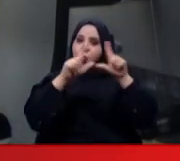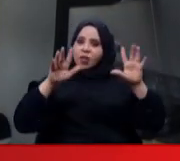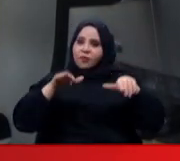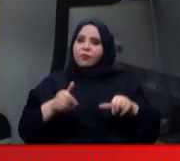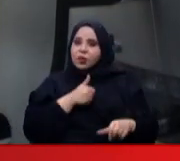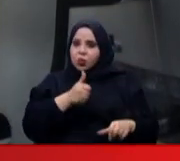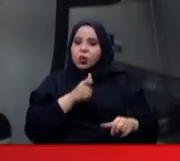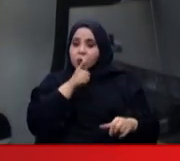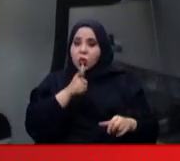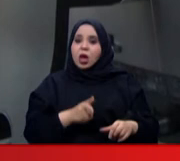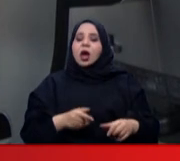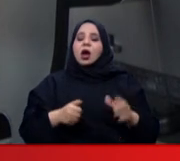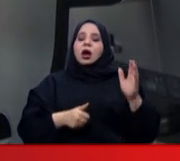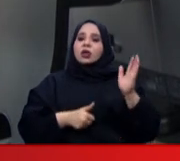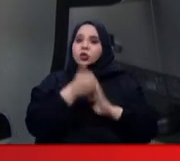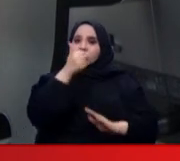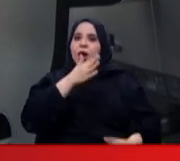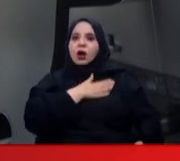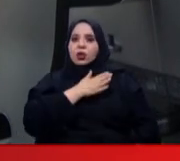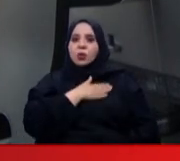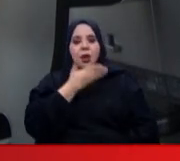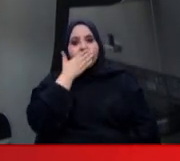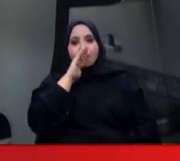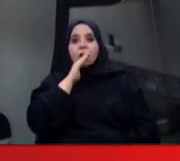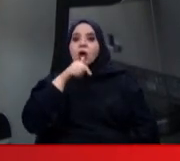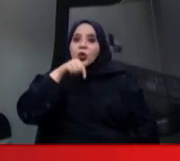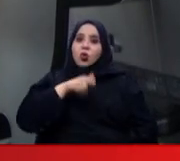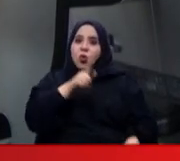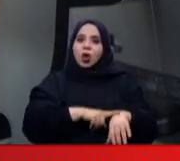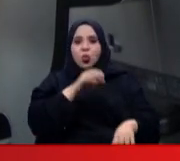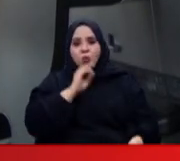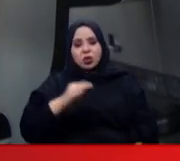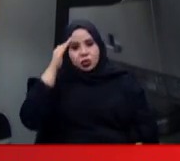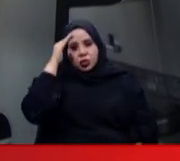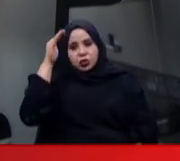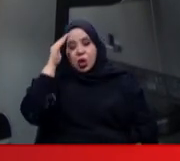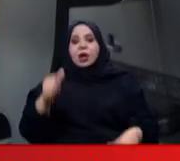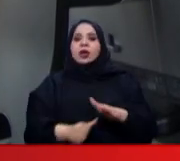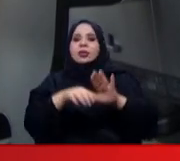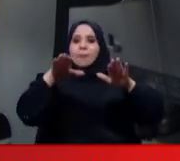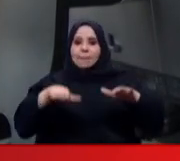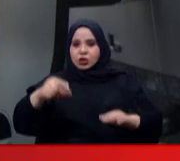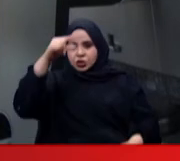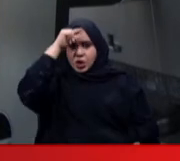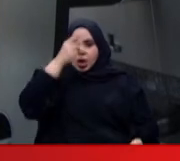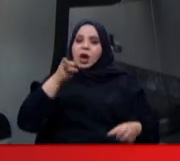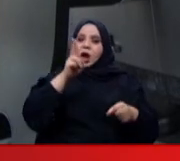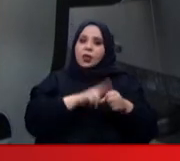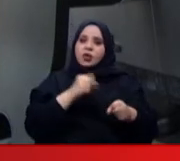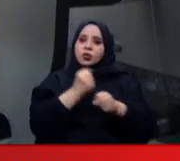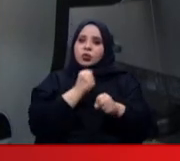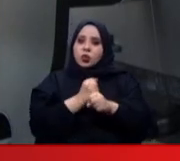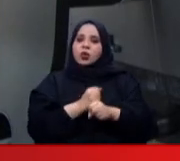الخروج بموسم عاشوراء بهذا الشكل المتحضر، ومعربا في الوقت ذاته عن شكره لرئيس مجلس الأوقاف الجعفرية على